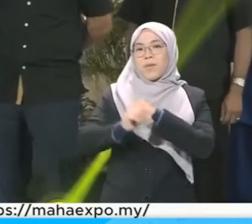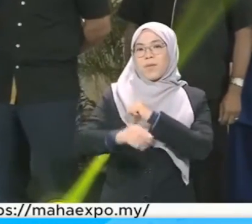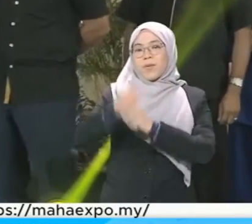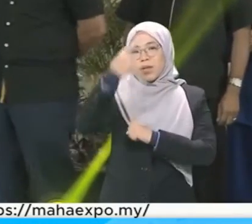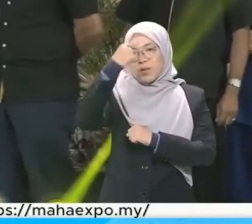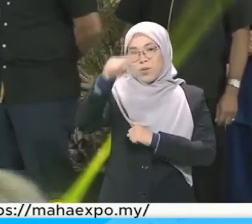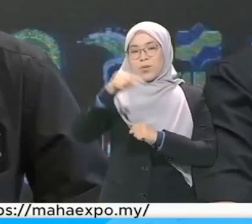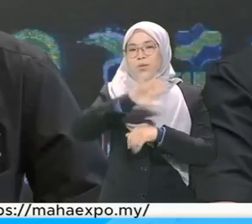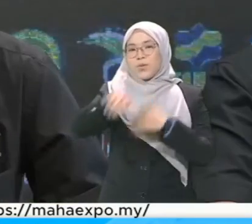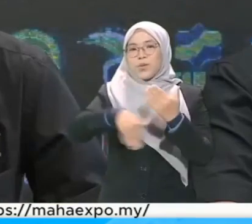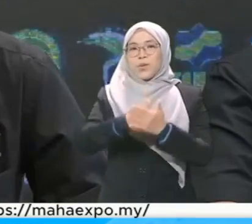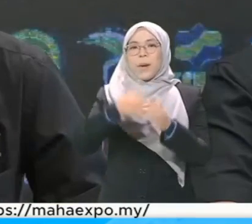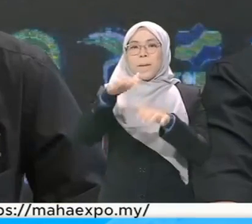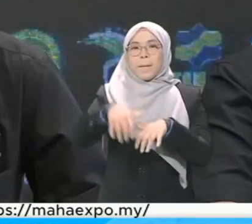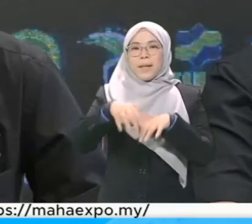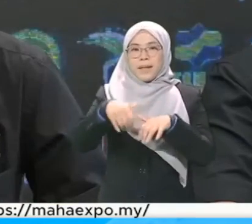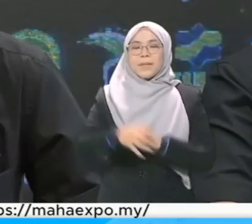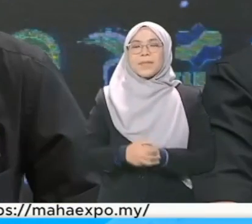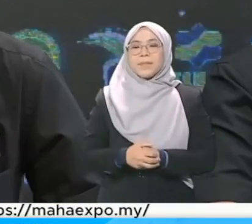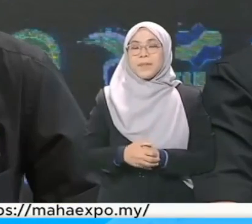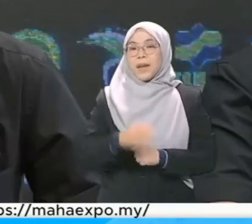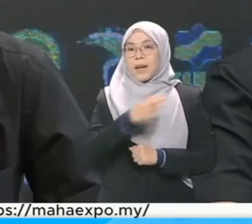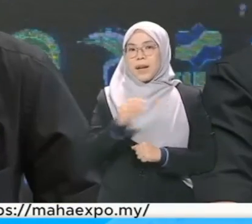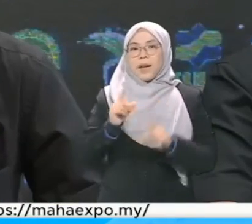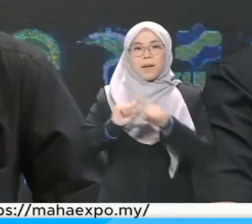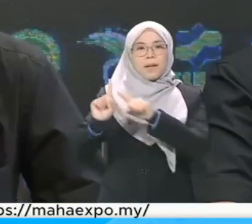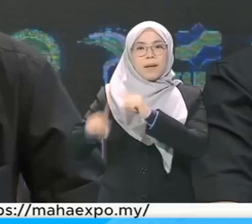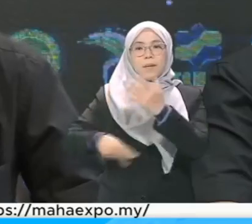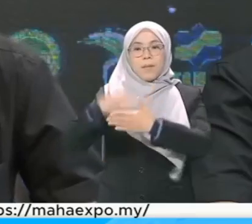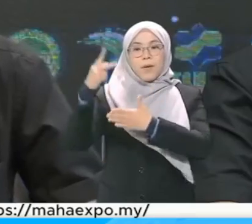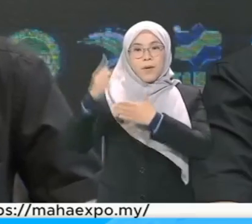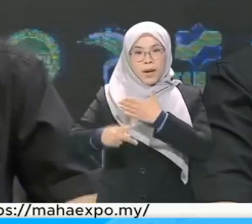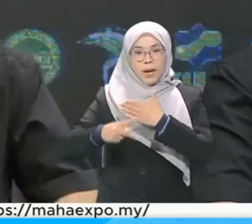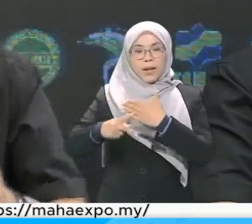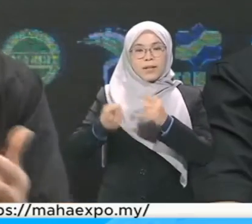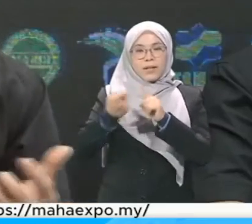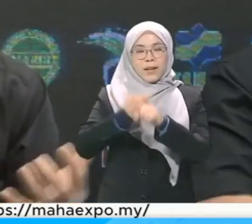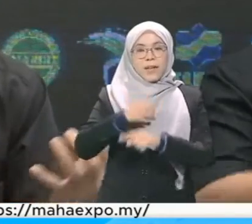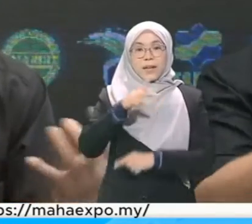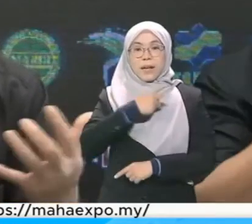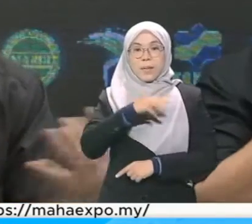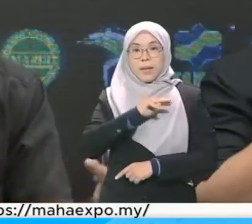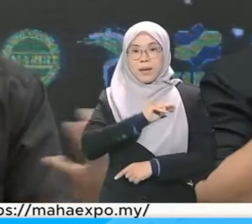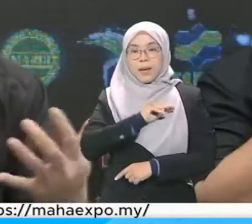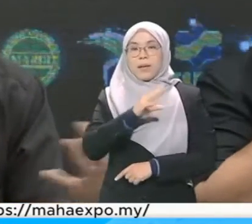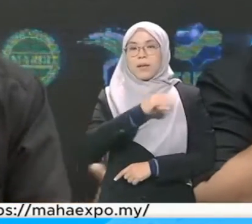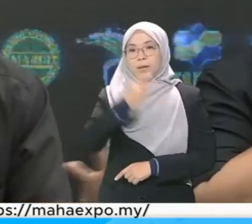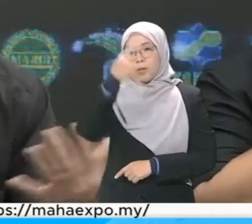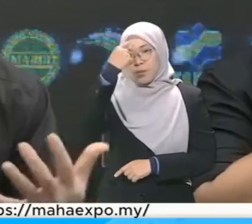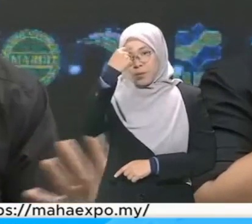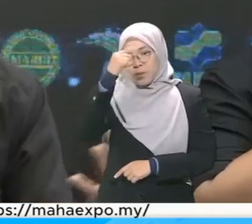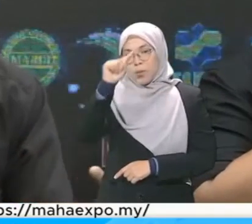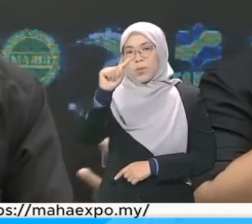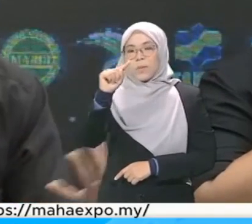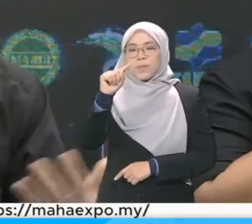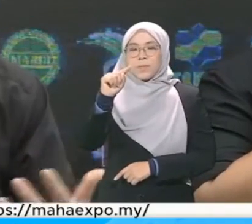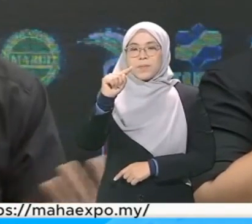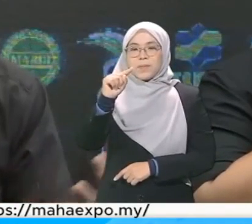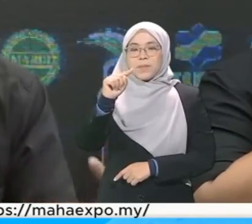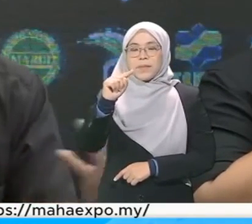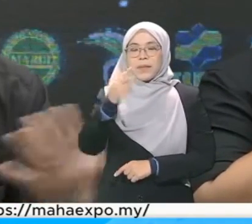pertanian 7 sekali berbagai program yang diolah oleh Kementerian semata-mata untuk